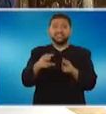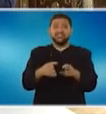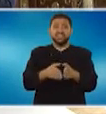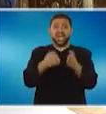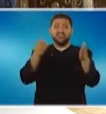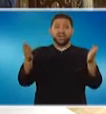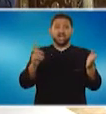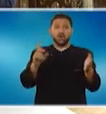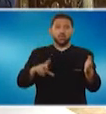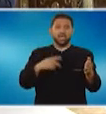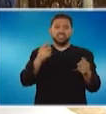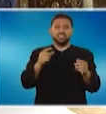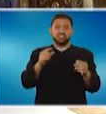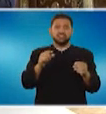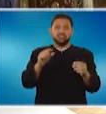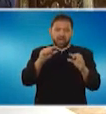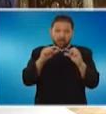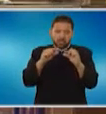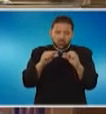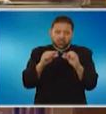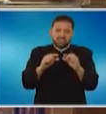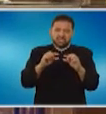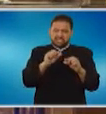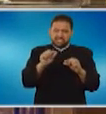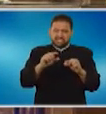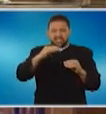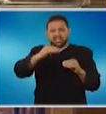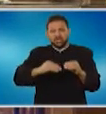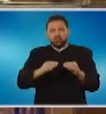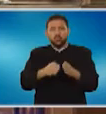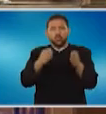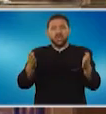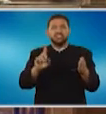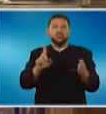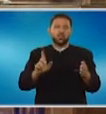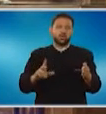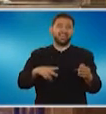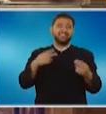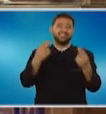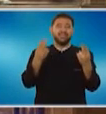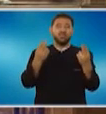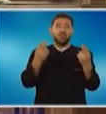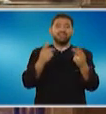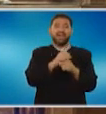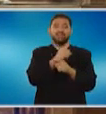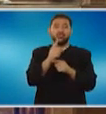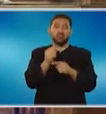e o chestiune pe care o iau ei și trag o exegeză din asta ultracompetentă. Așa. Nu este o